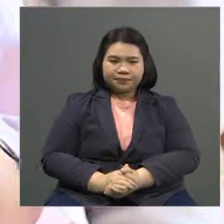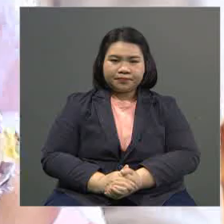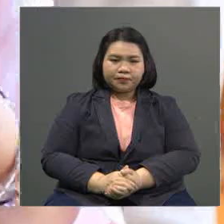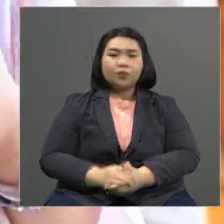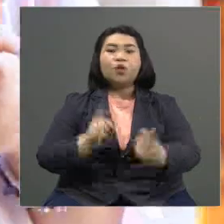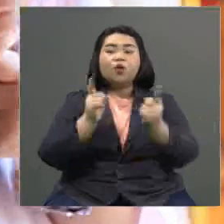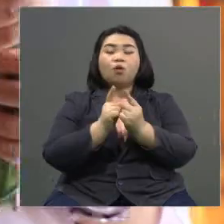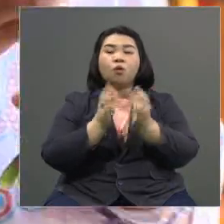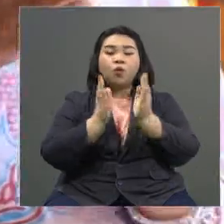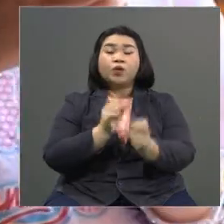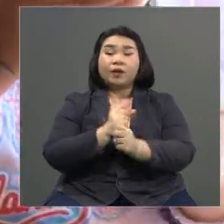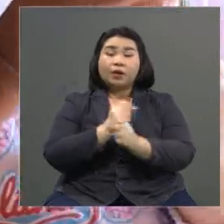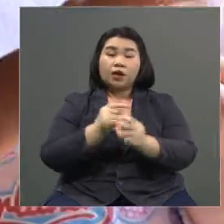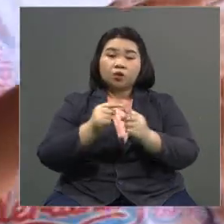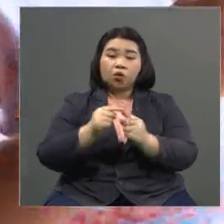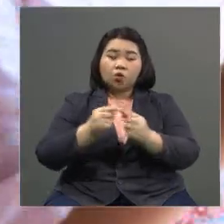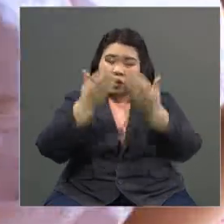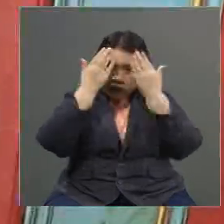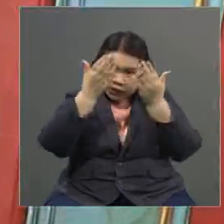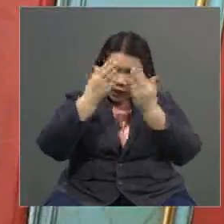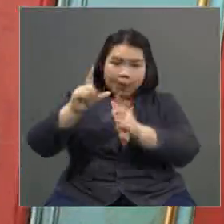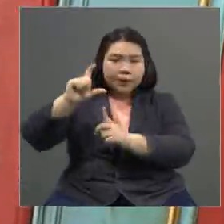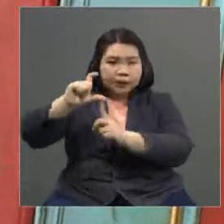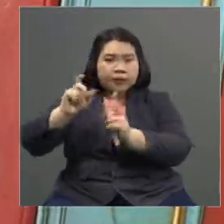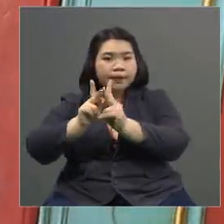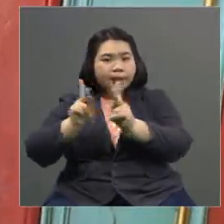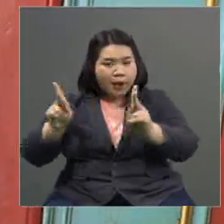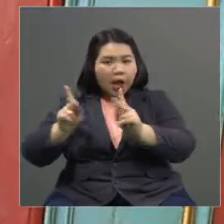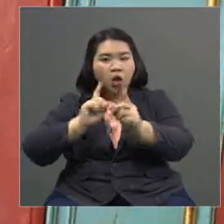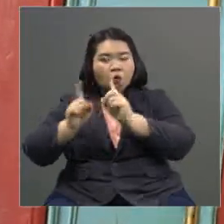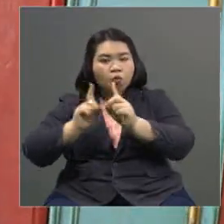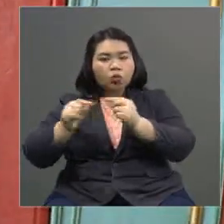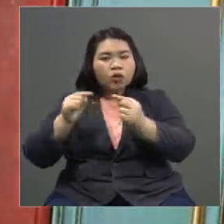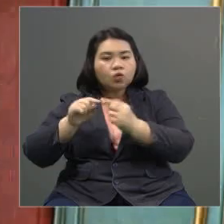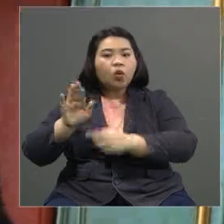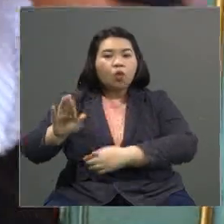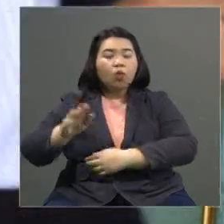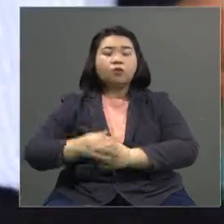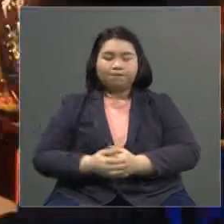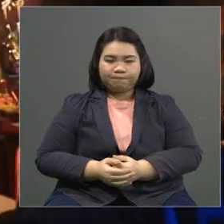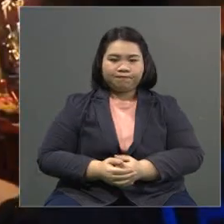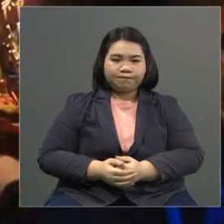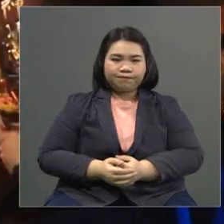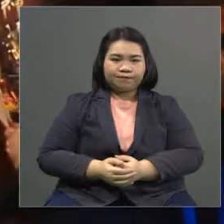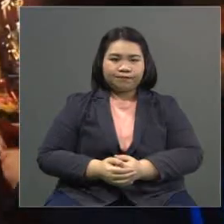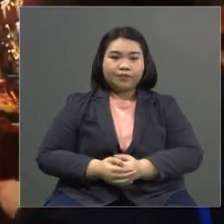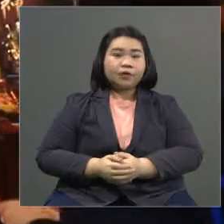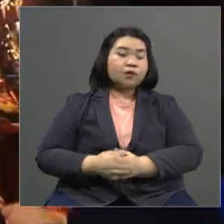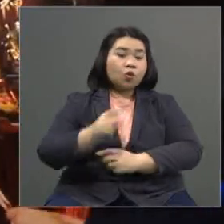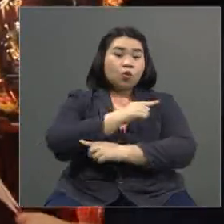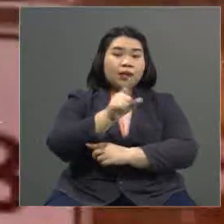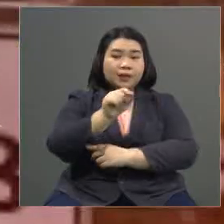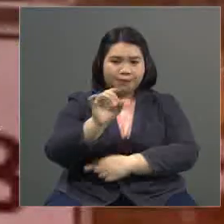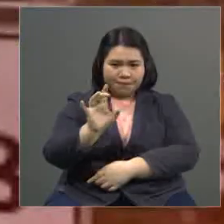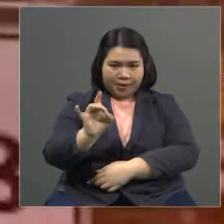กับคณะกรรมการอิสลามและกรรมการมัสยิดและเยี่ยมชมมัสยิดกลางจังหวัดปัตตานีส่วนวันที่ 28กุมภาพันธ์ค่ะท่าน